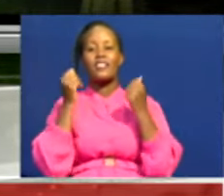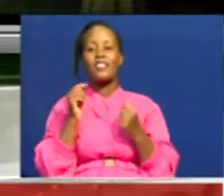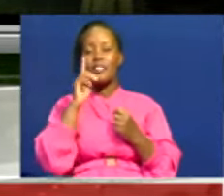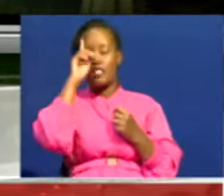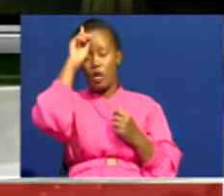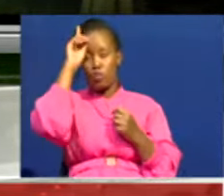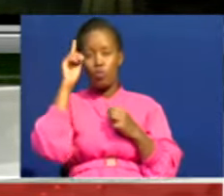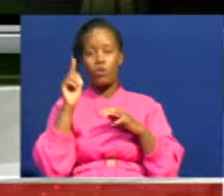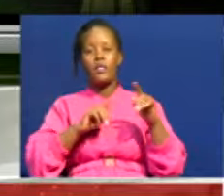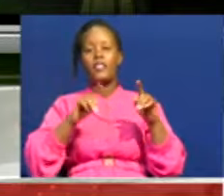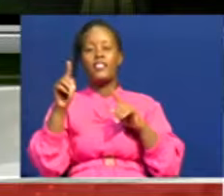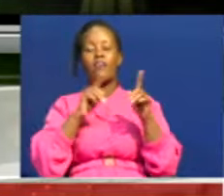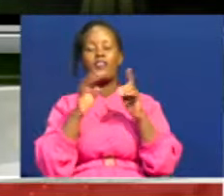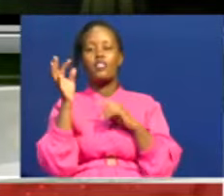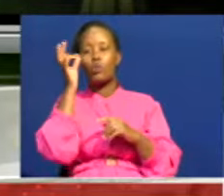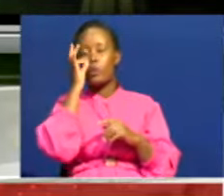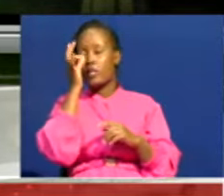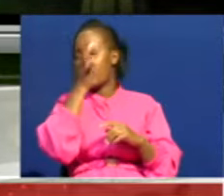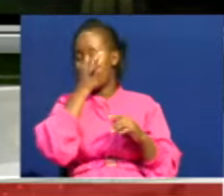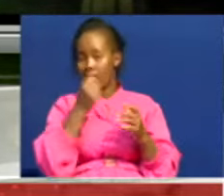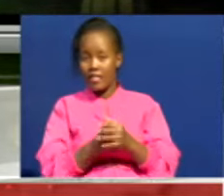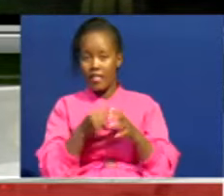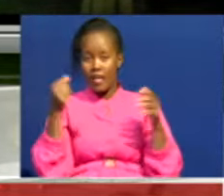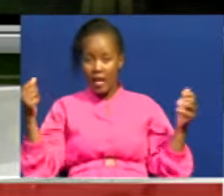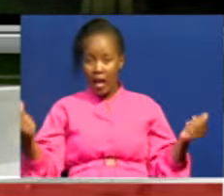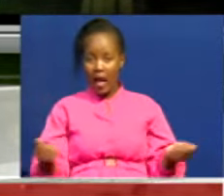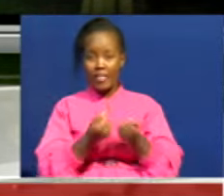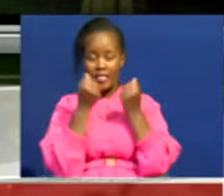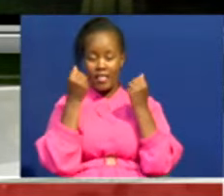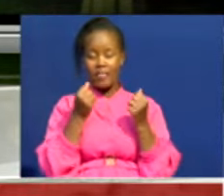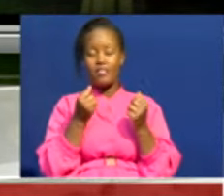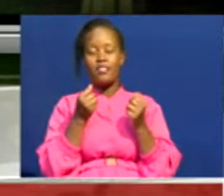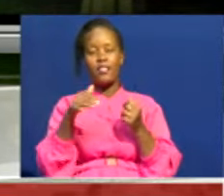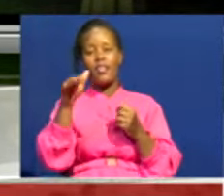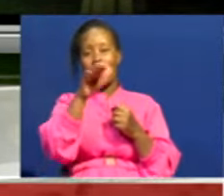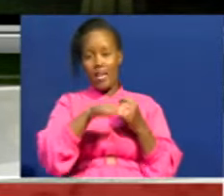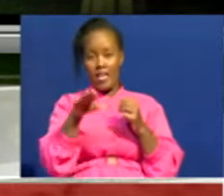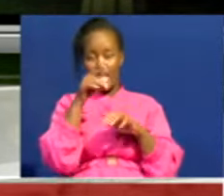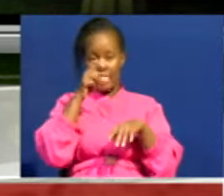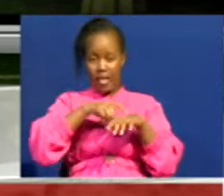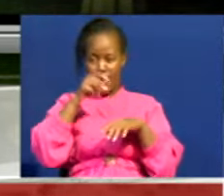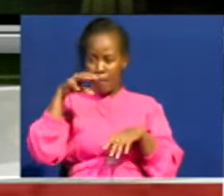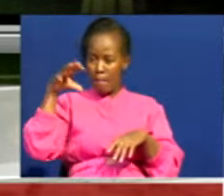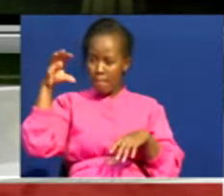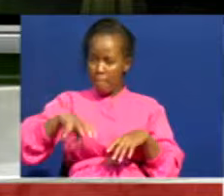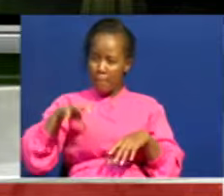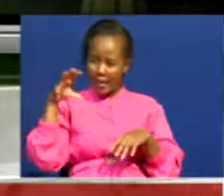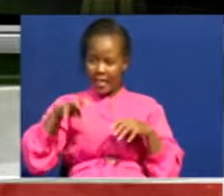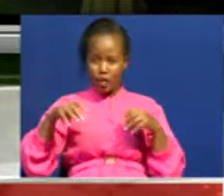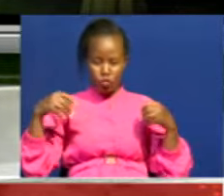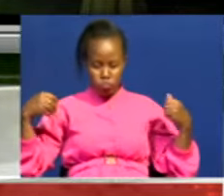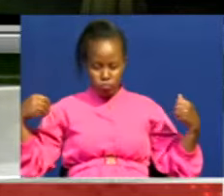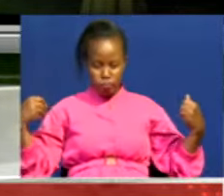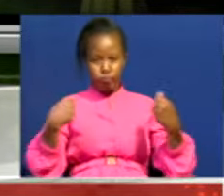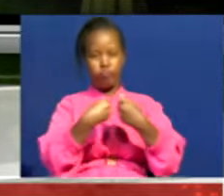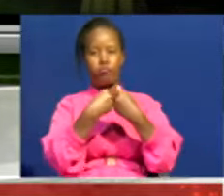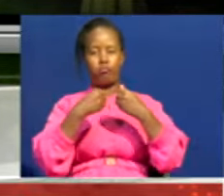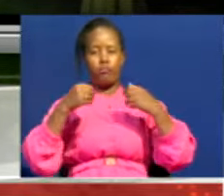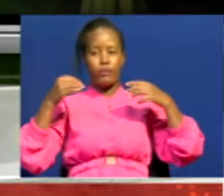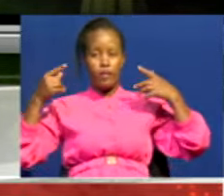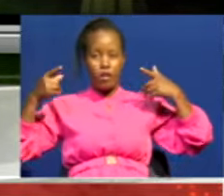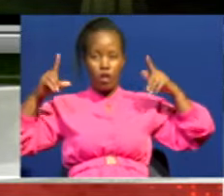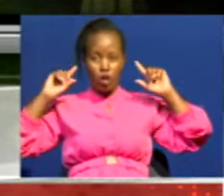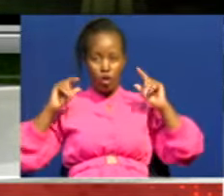Nyeri. Ajali hiyo inaripotiwa kutokea karibu na eneo la Marina wakati gari aina ya Matatu lilipogongana na trela. Matatu hiyo